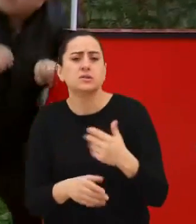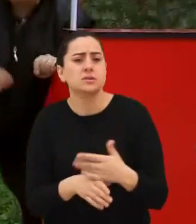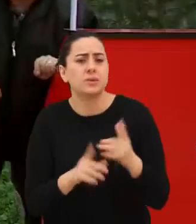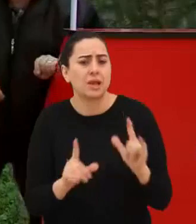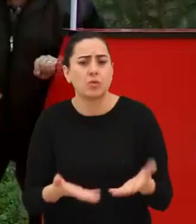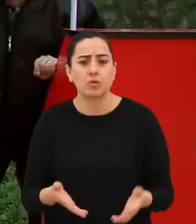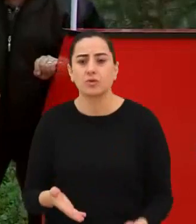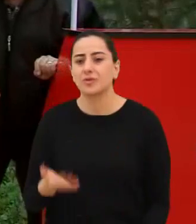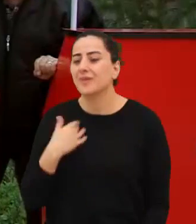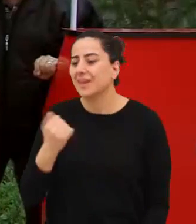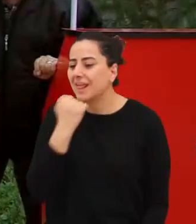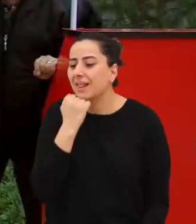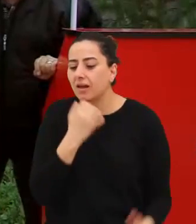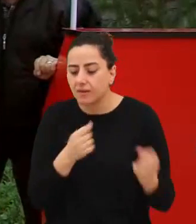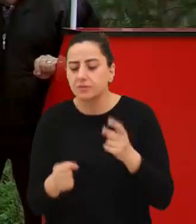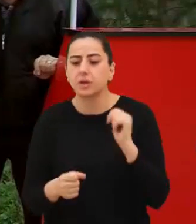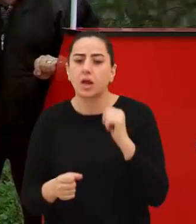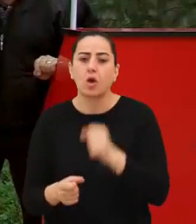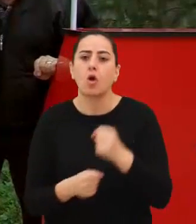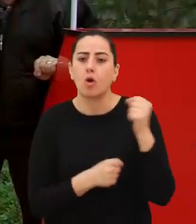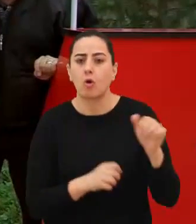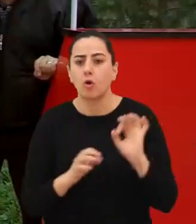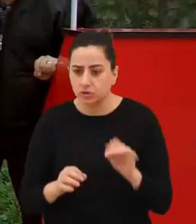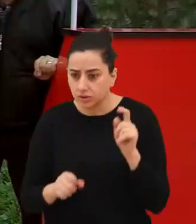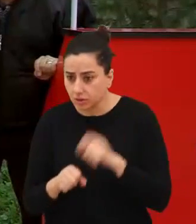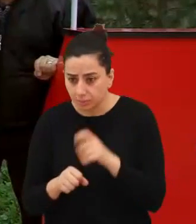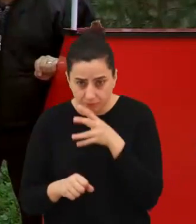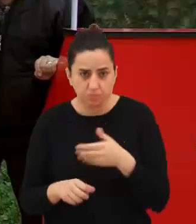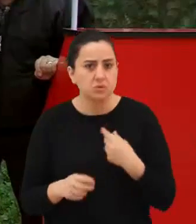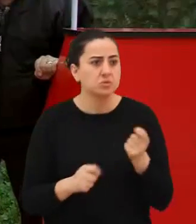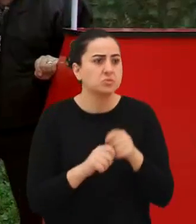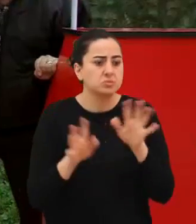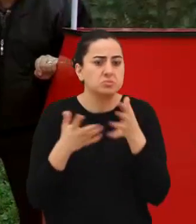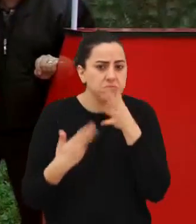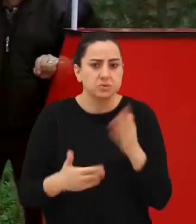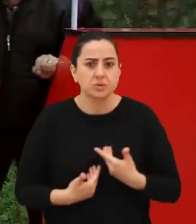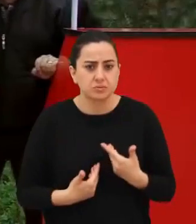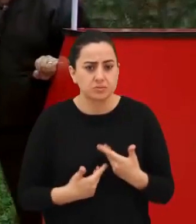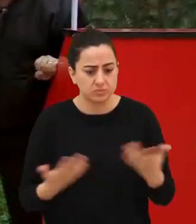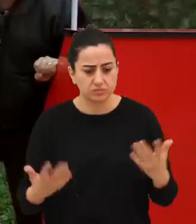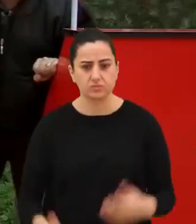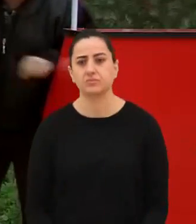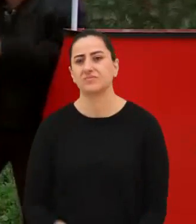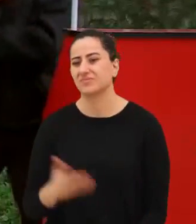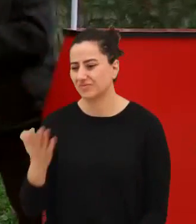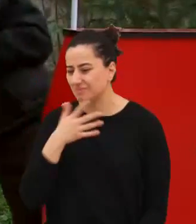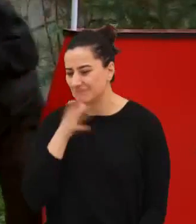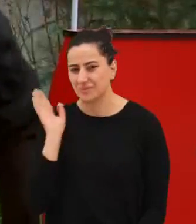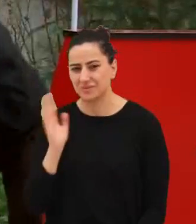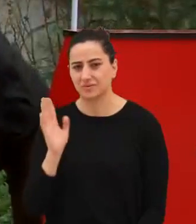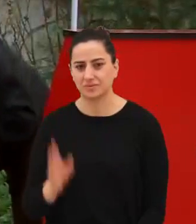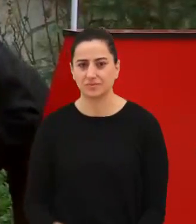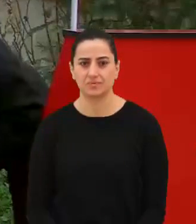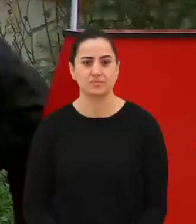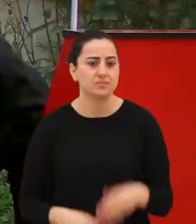Ya ödün çaldım, götüreceğim diyorum ya. Sen bunu tamir edebilir mi? Nereden bileyim ben ya bunun tamirini? Her Allah şey Allah. Bileyim, bunu da bil.